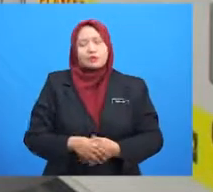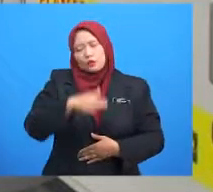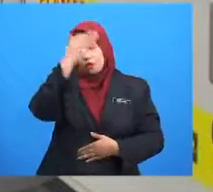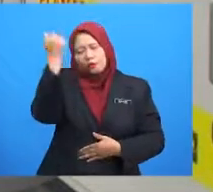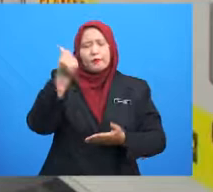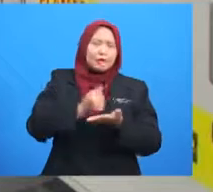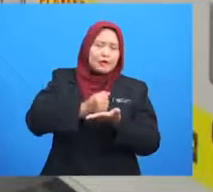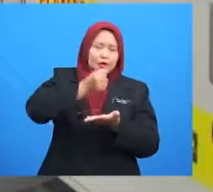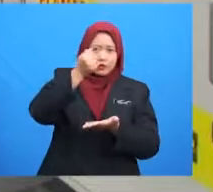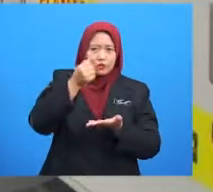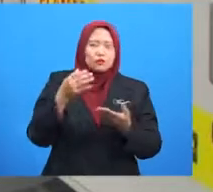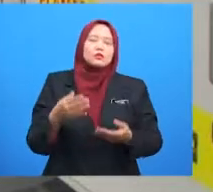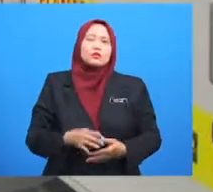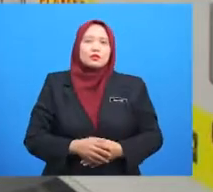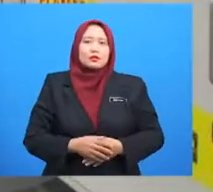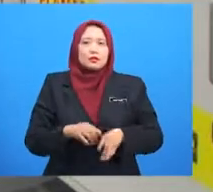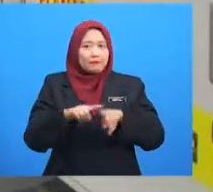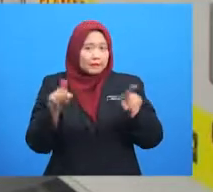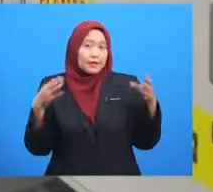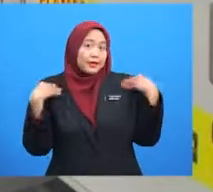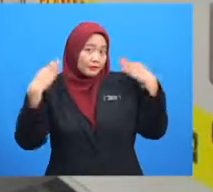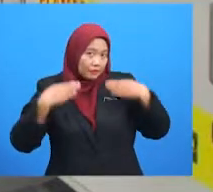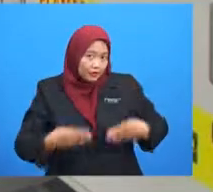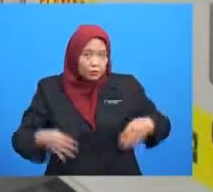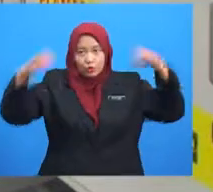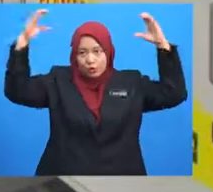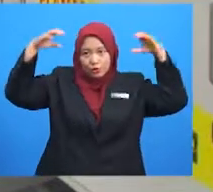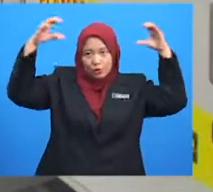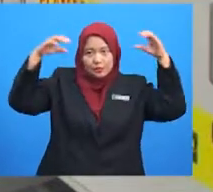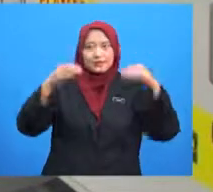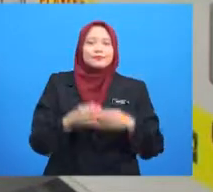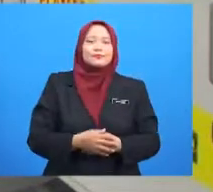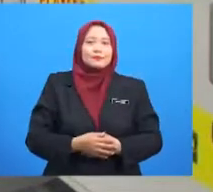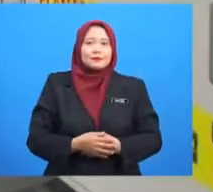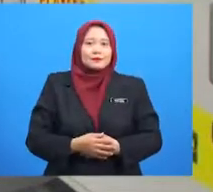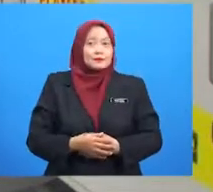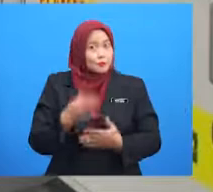baju hujan. Kalau tidak, habis baju cikgu basah. Kejap ya.